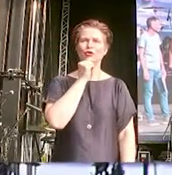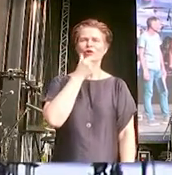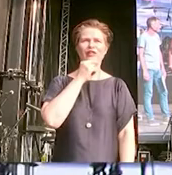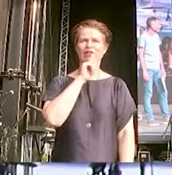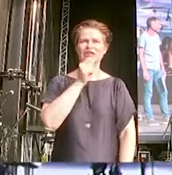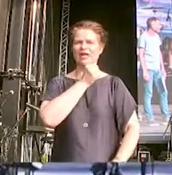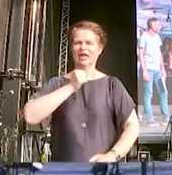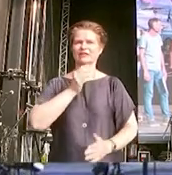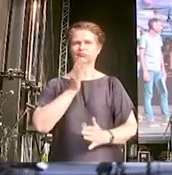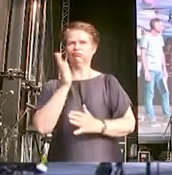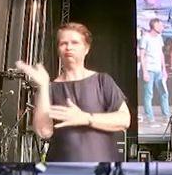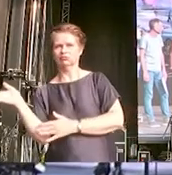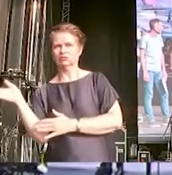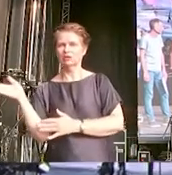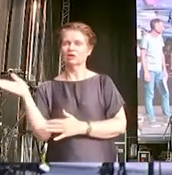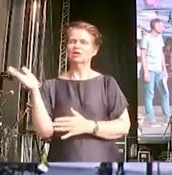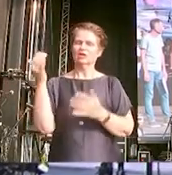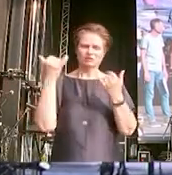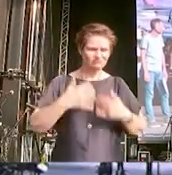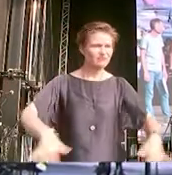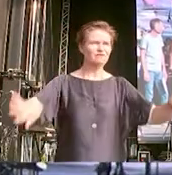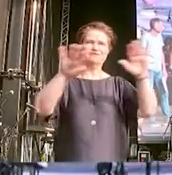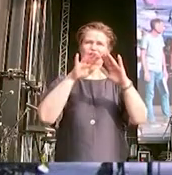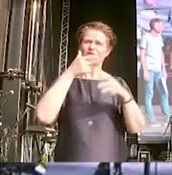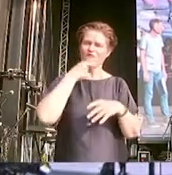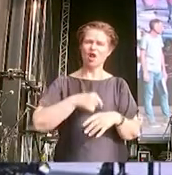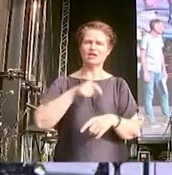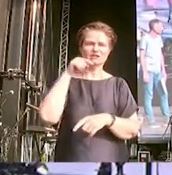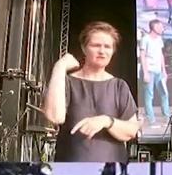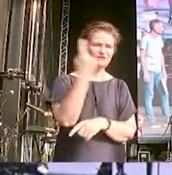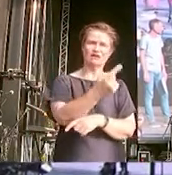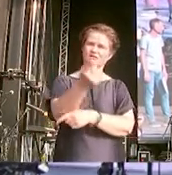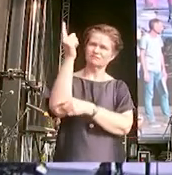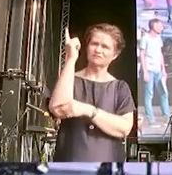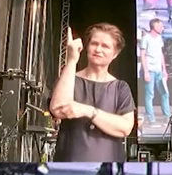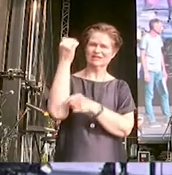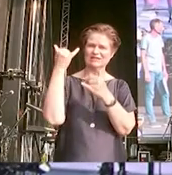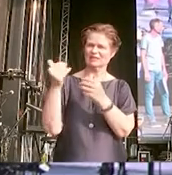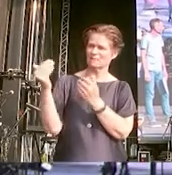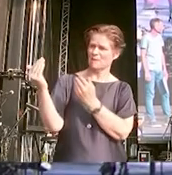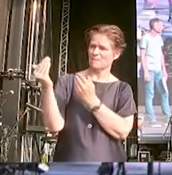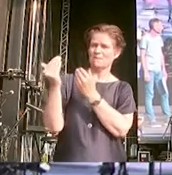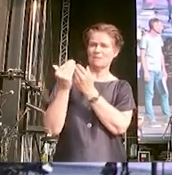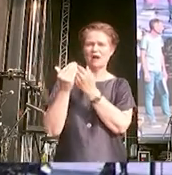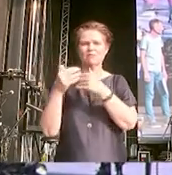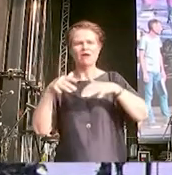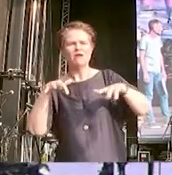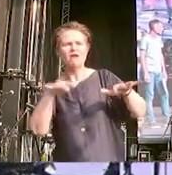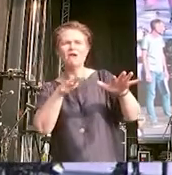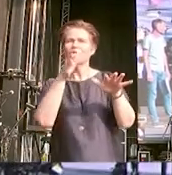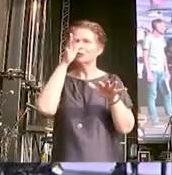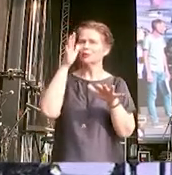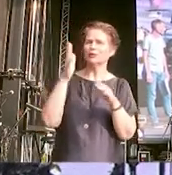abrücken, sondern wir wollen und appellieren, gerade wenn jetzt sich anbahnt, Geplänkel, Grüne in die